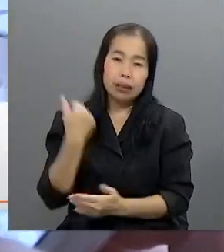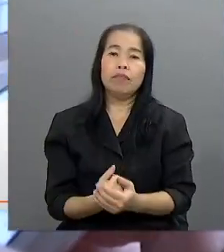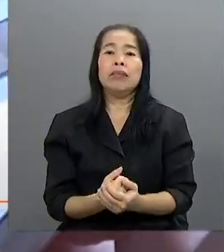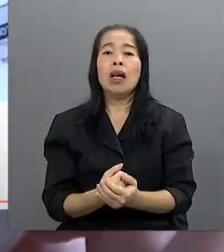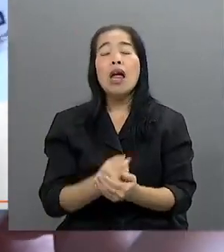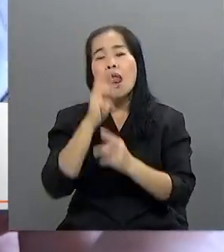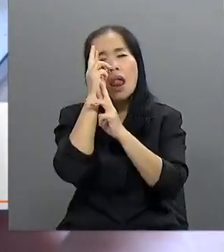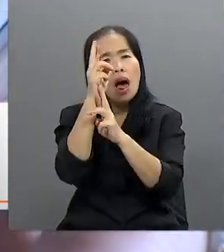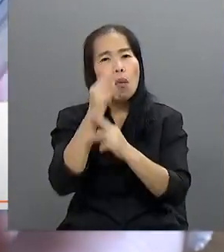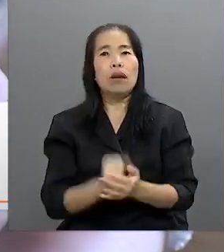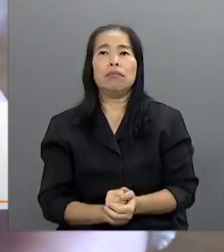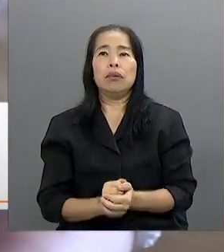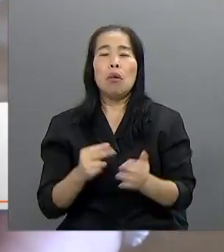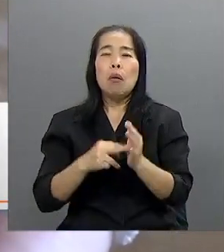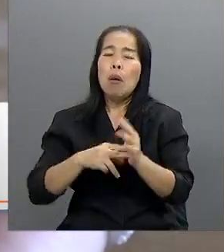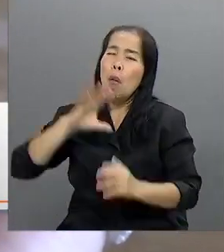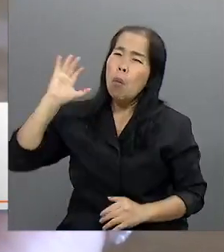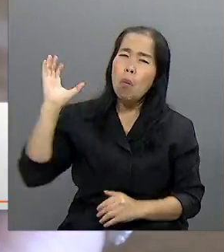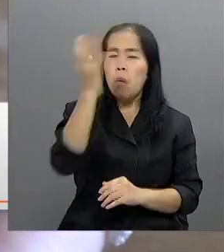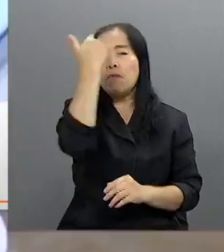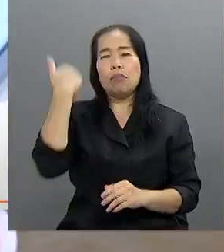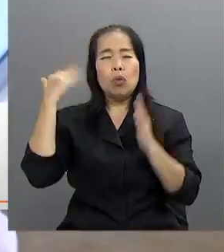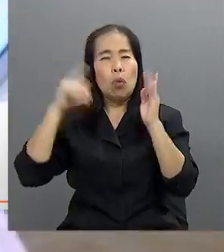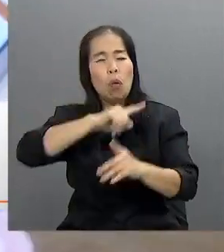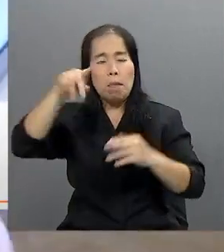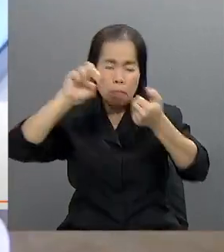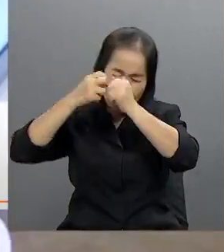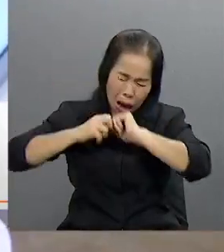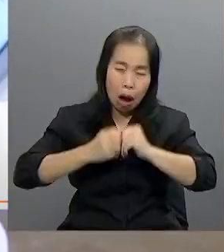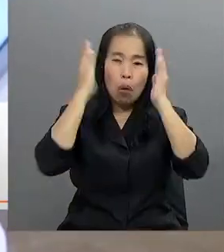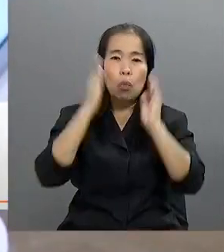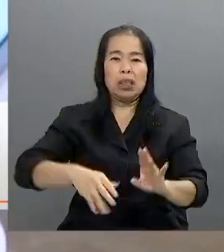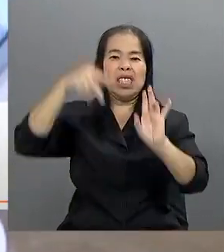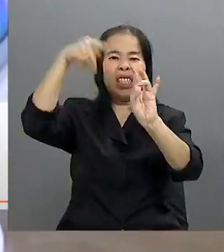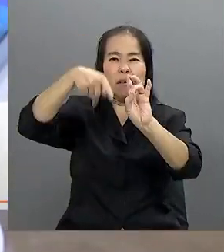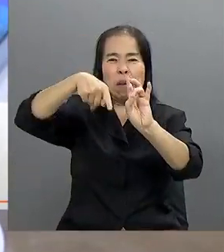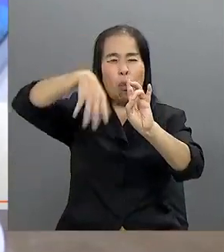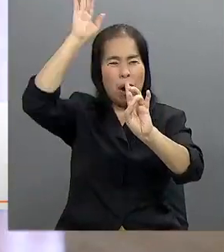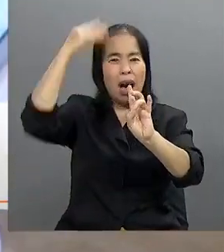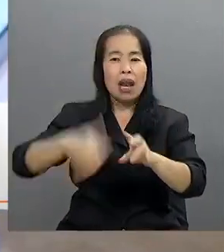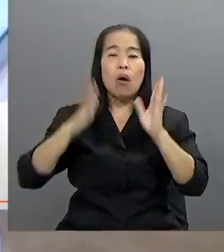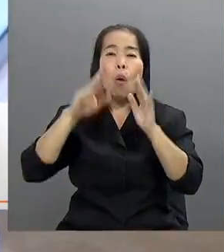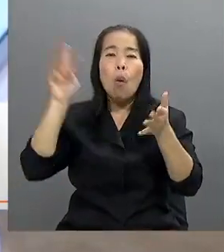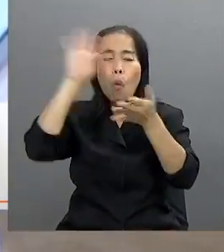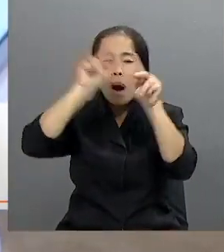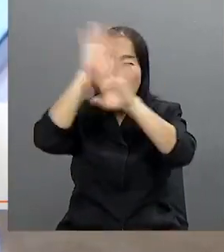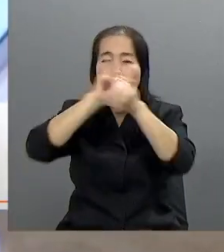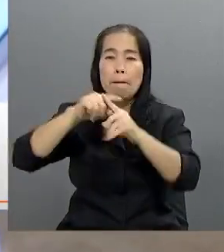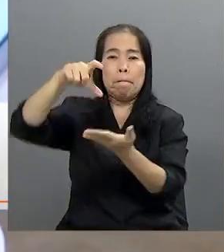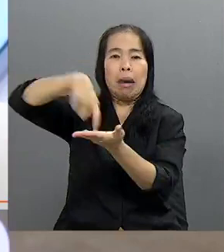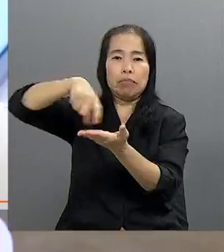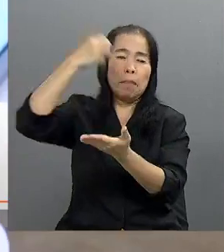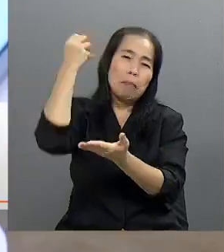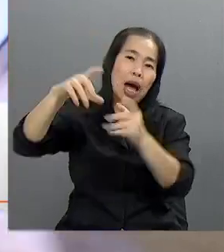กเนี่ยมีผู้ได้รับผลกระทบผู้เสียหายแล้วกว่า 7,000 คนทั่วโลกถูกหลอกขโมยเงินจากบัตรเครดิตนะครับ เยอะนะฮะเอาคุณผู้ชม